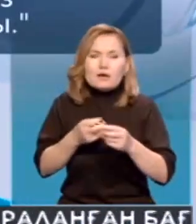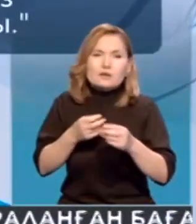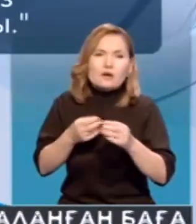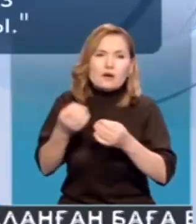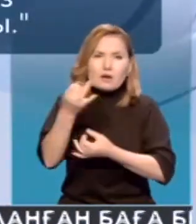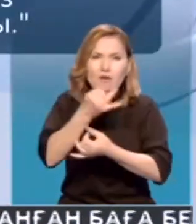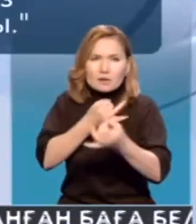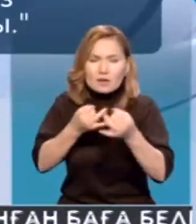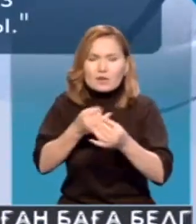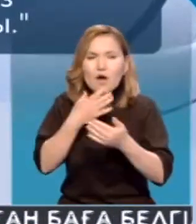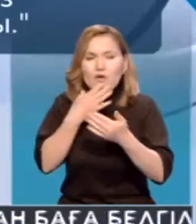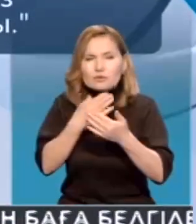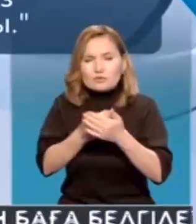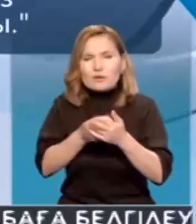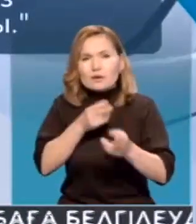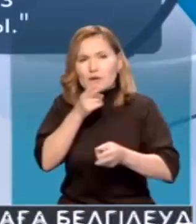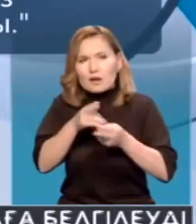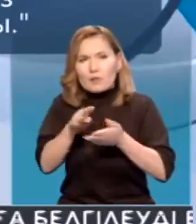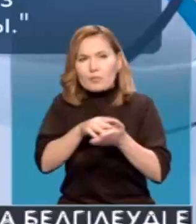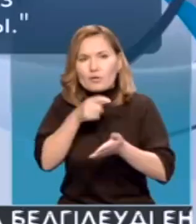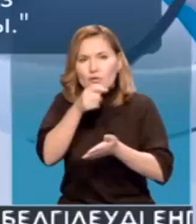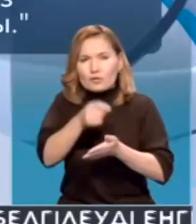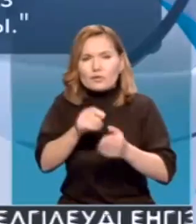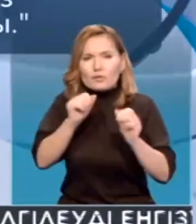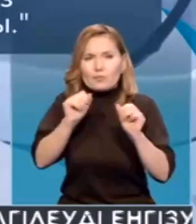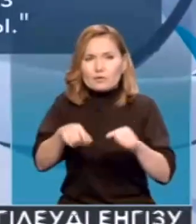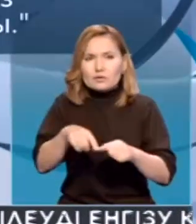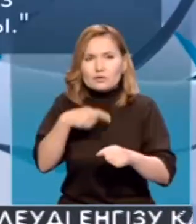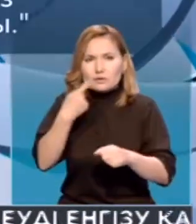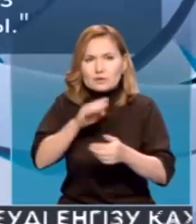ойлары мен ұсыныстарын жолдай алады деп жазды.